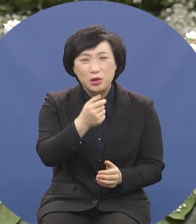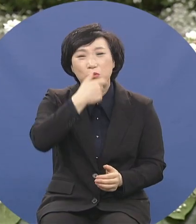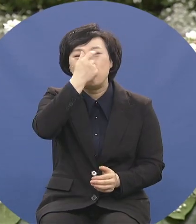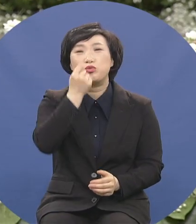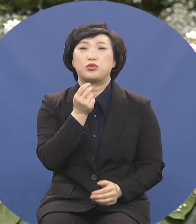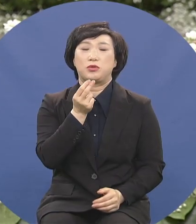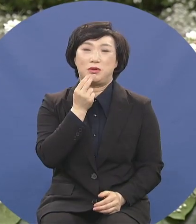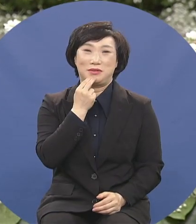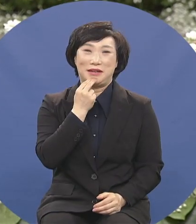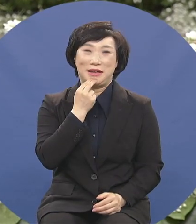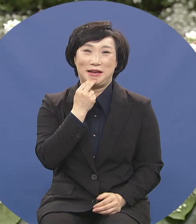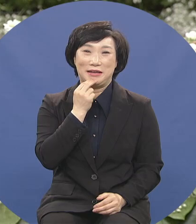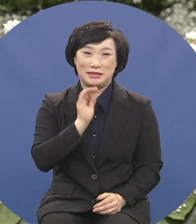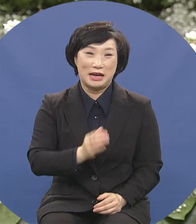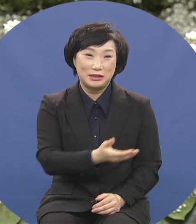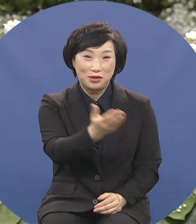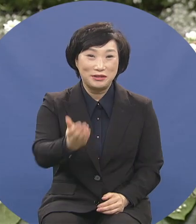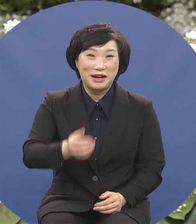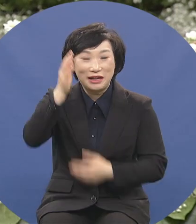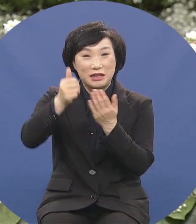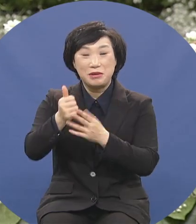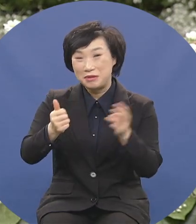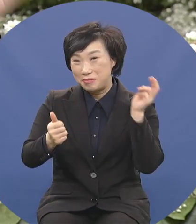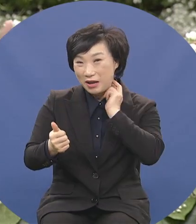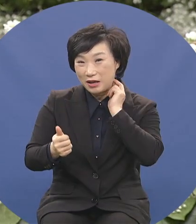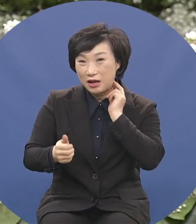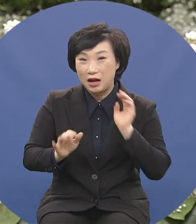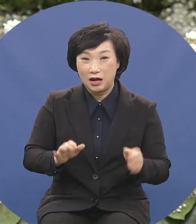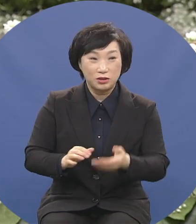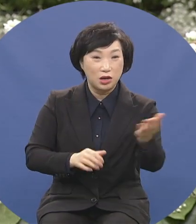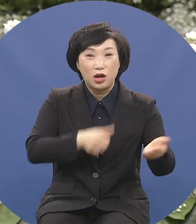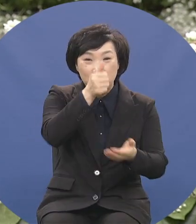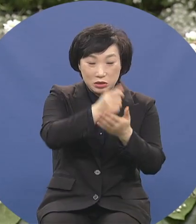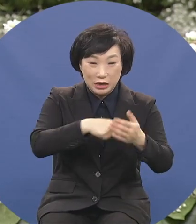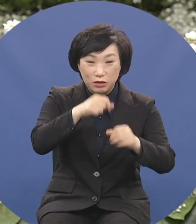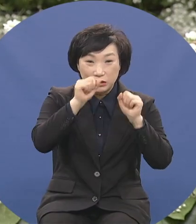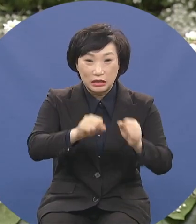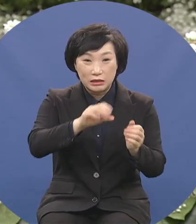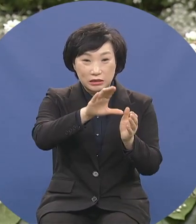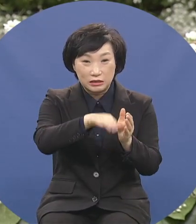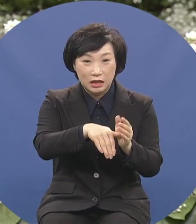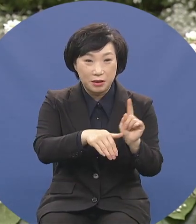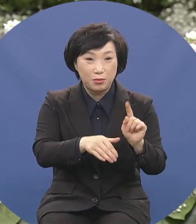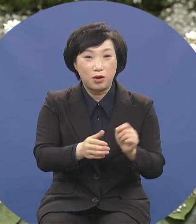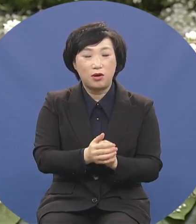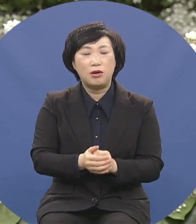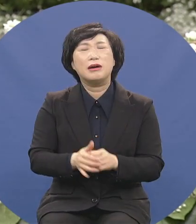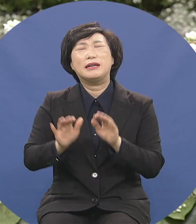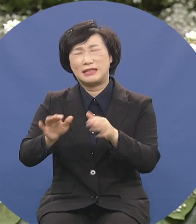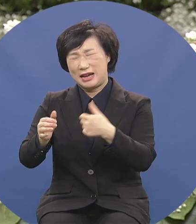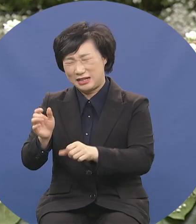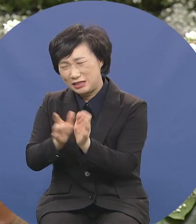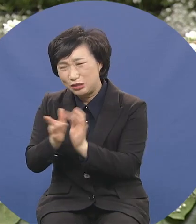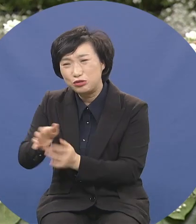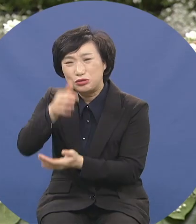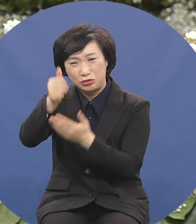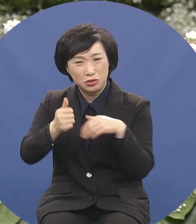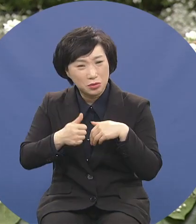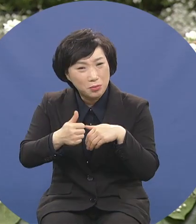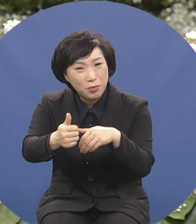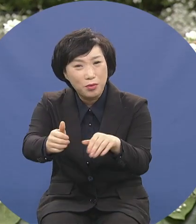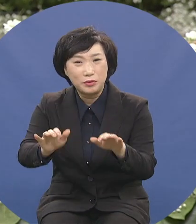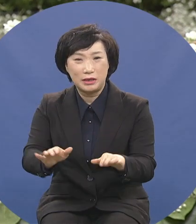없도록 그리고 네가 하나님을 배신하고 죄 아래에 있을 때는 아들 예수를